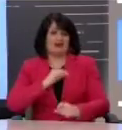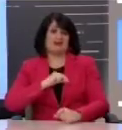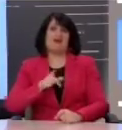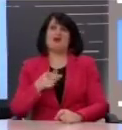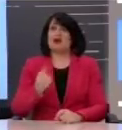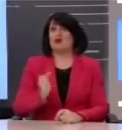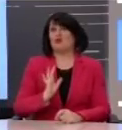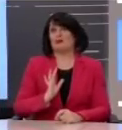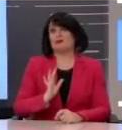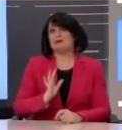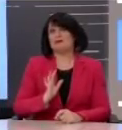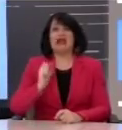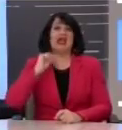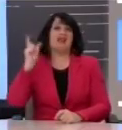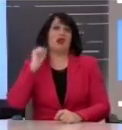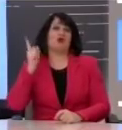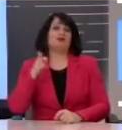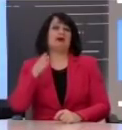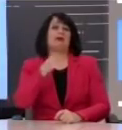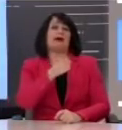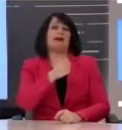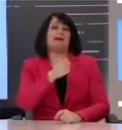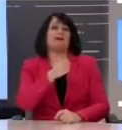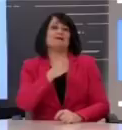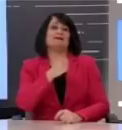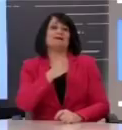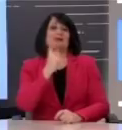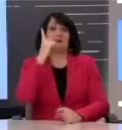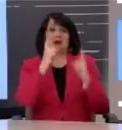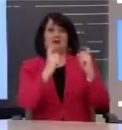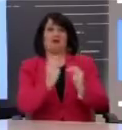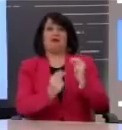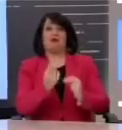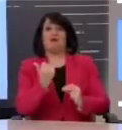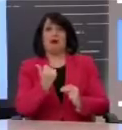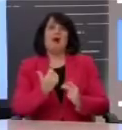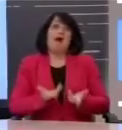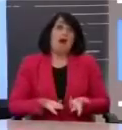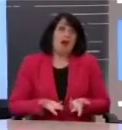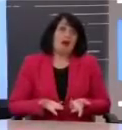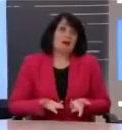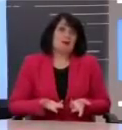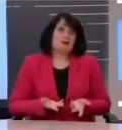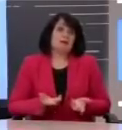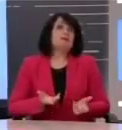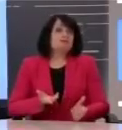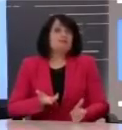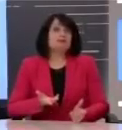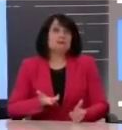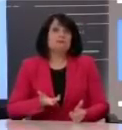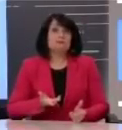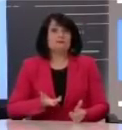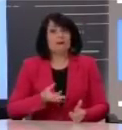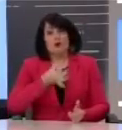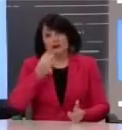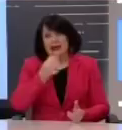κομμάτων σε εκδηλώσεις. Καλά, μια φωτογραφία δεν είναι πρόβλημα. Πρόβλημα είναι όταν μεταφέρουν και τις